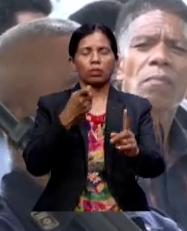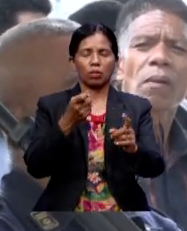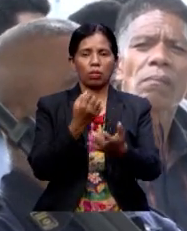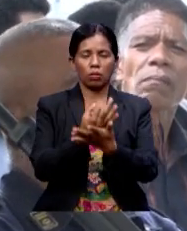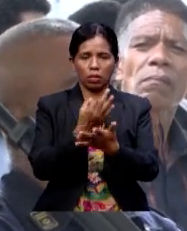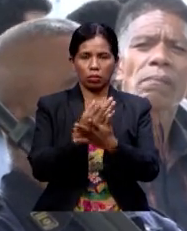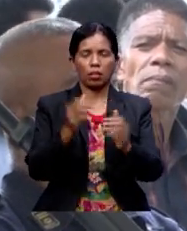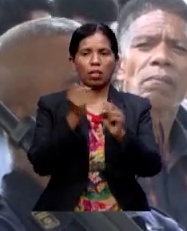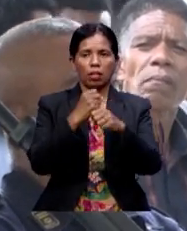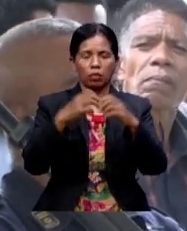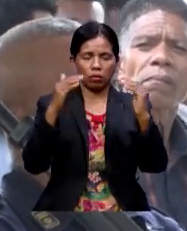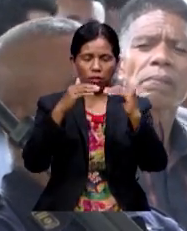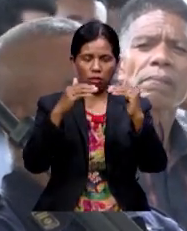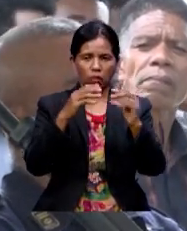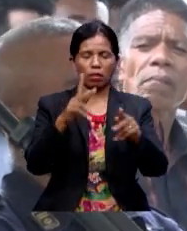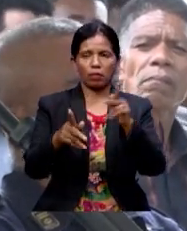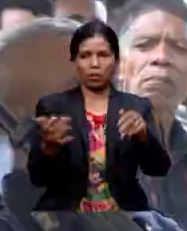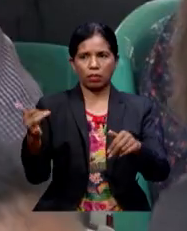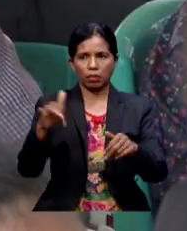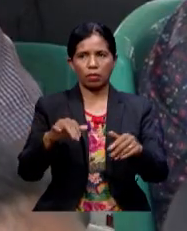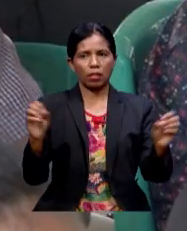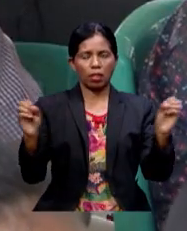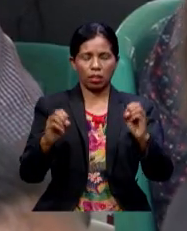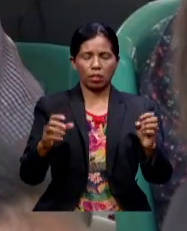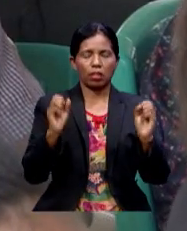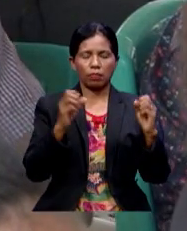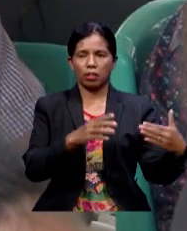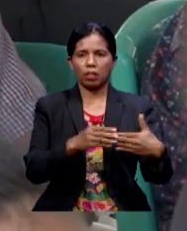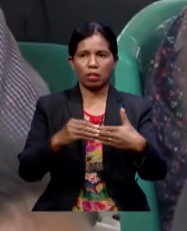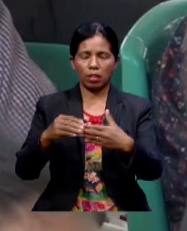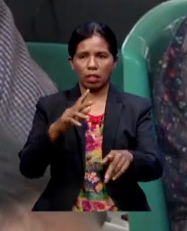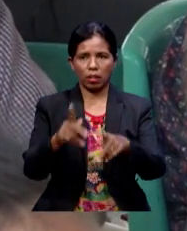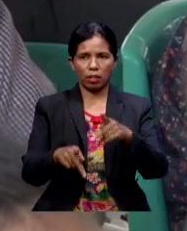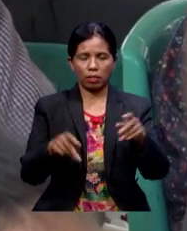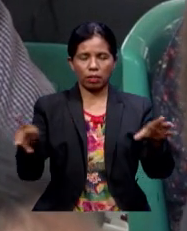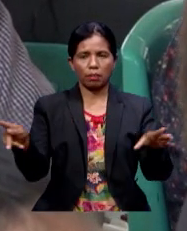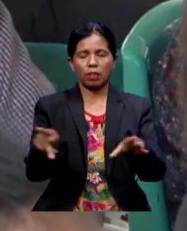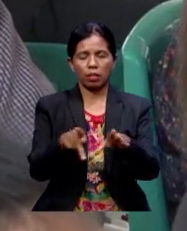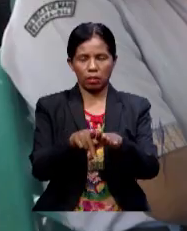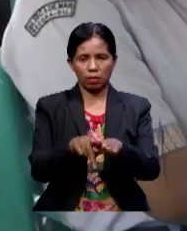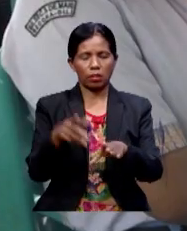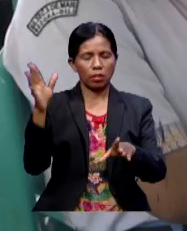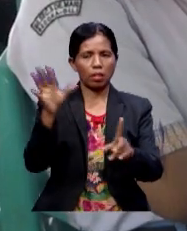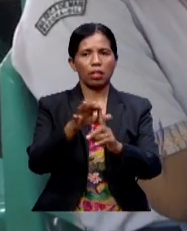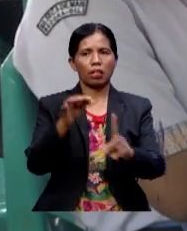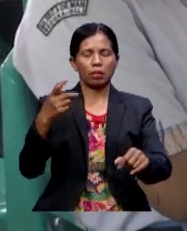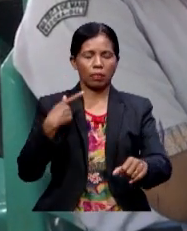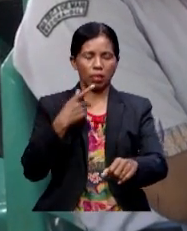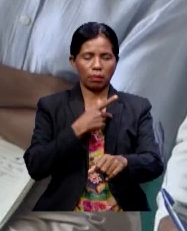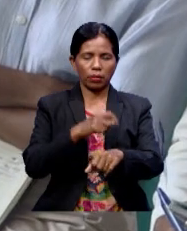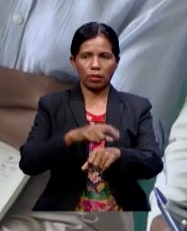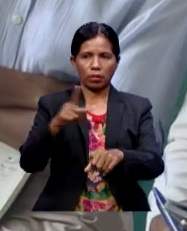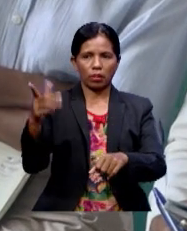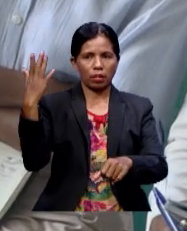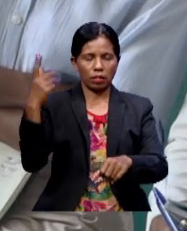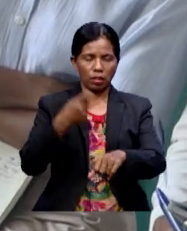komunidade sir Marcelino Suarez aktuir nia parte laiha puder atu bele organiza komunidade ho di bele partisipa masimu iha elisau parlamentar ne bese akontese ya